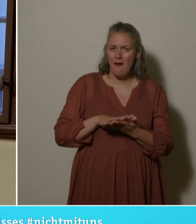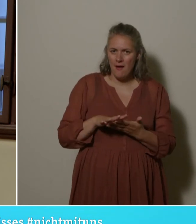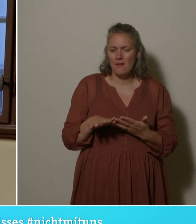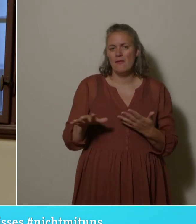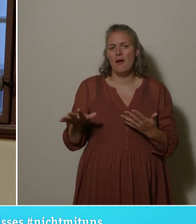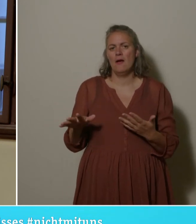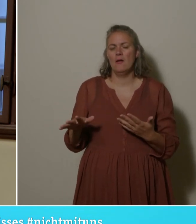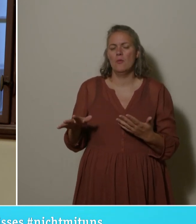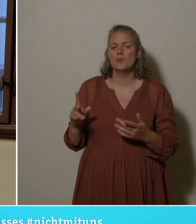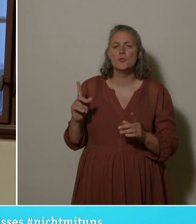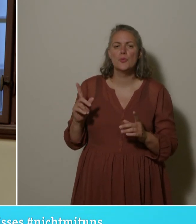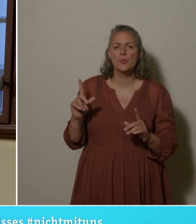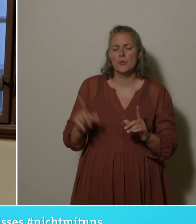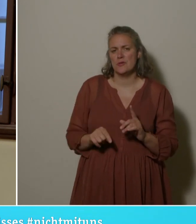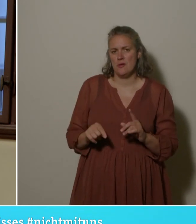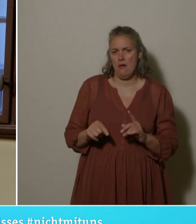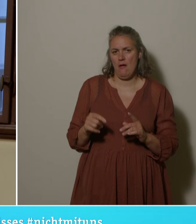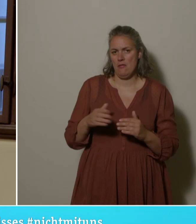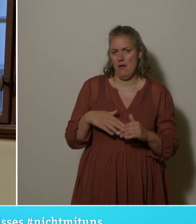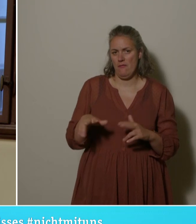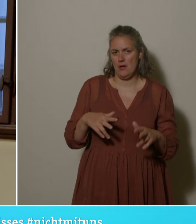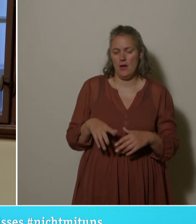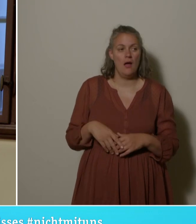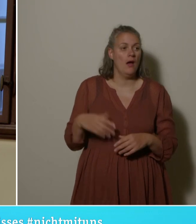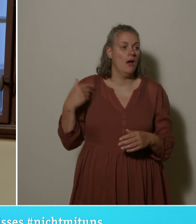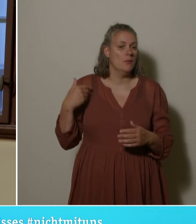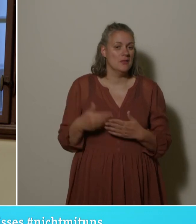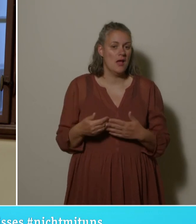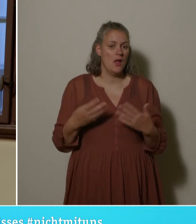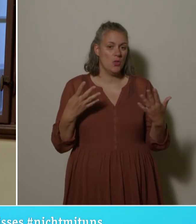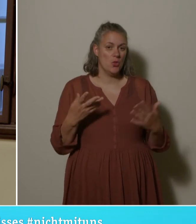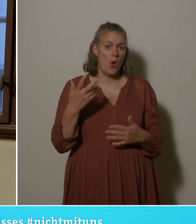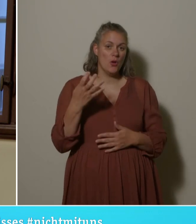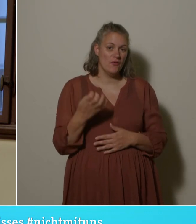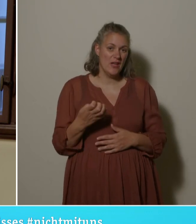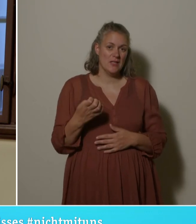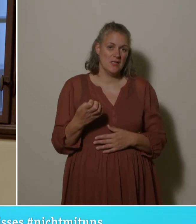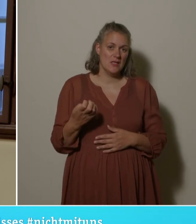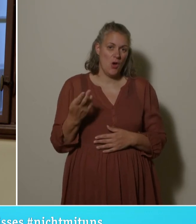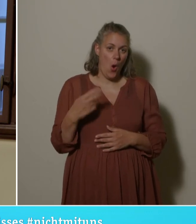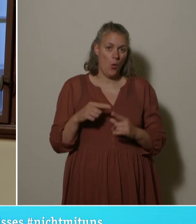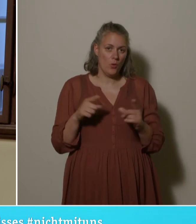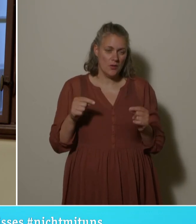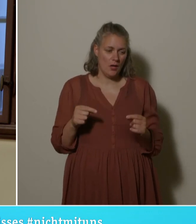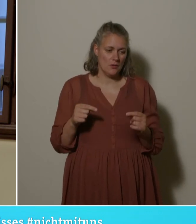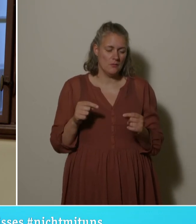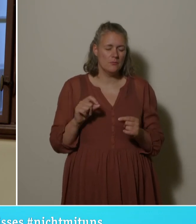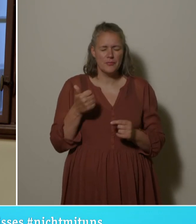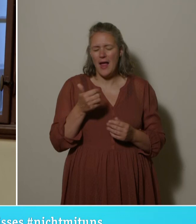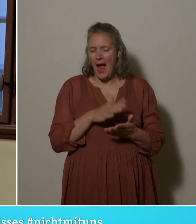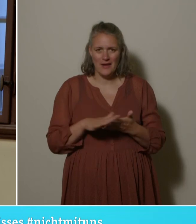Nahverkehr. Es war noch nie so einfach, wie mit dem 49-Euro-Ticket den Nahverkehr zu nutzen.